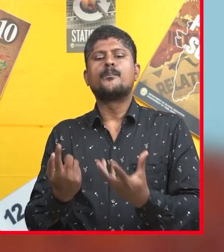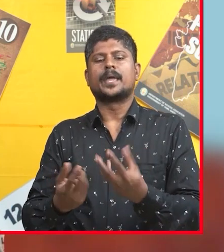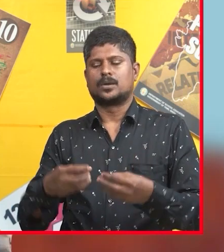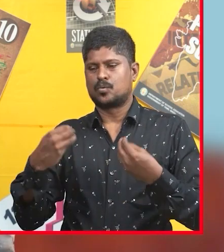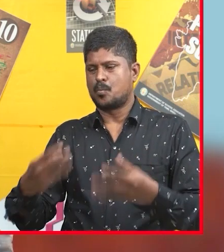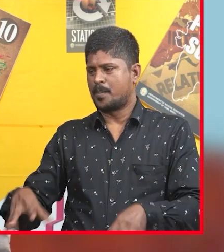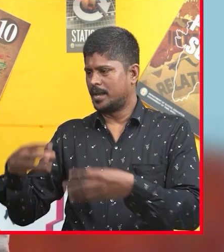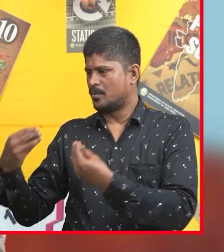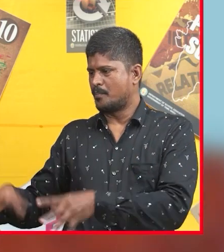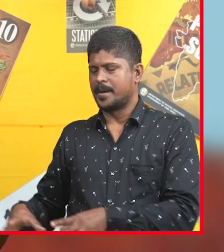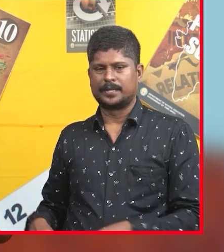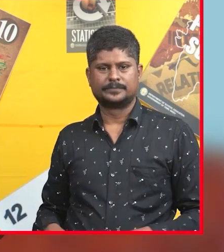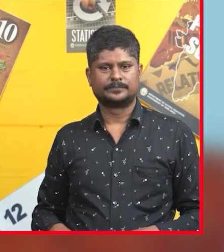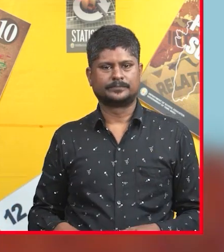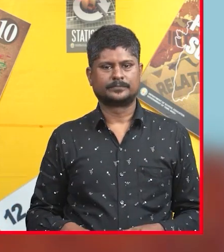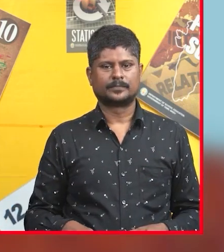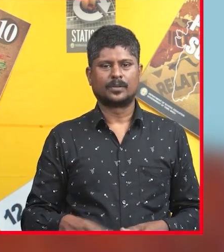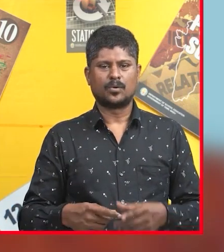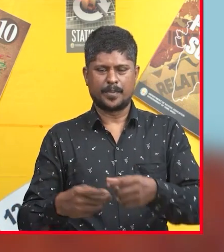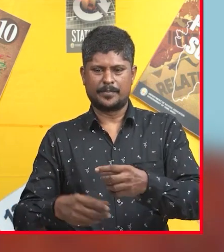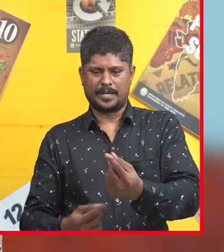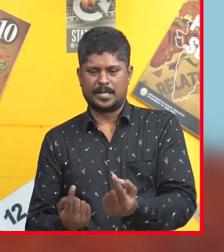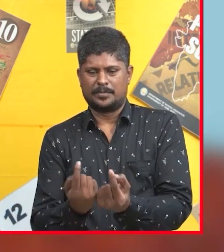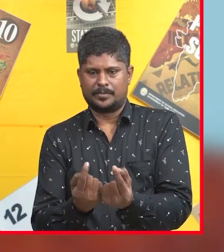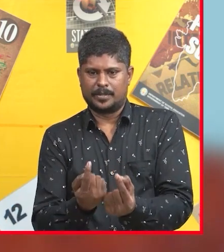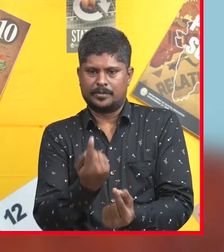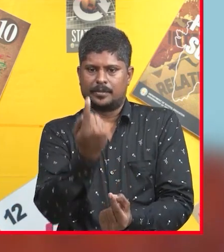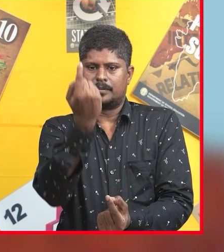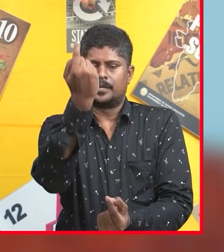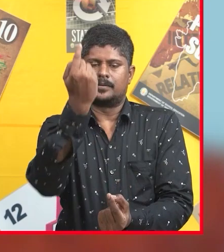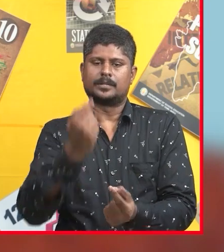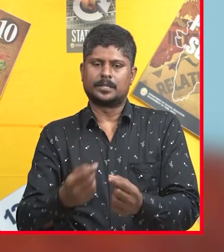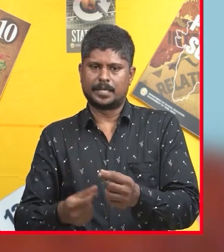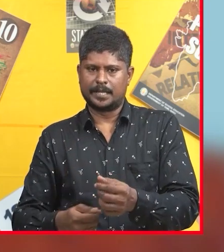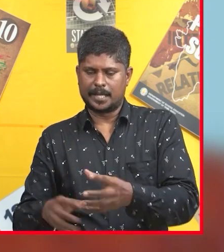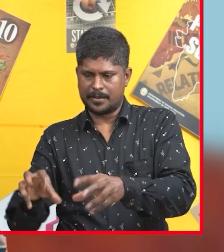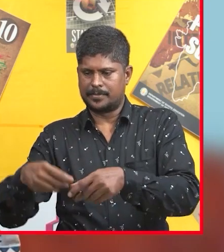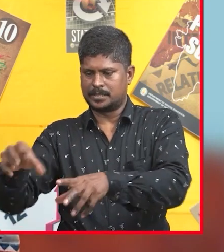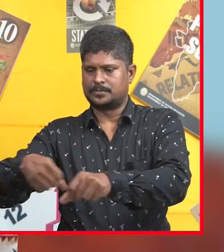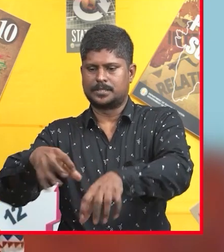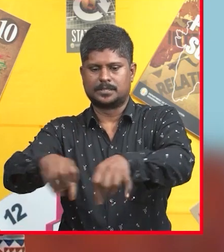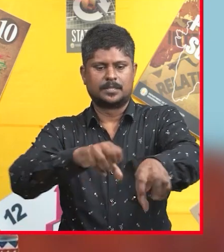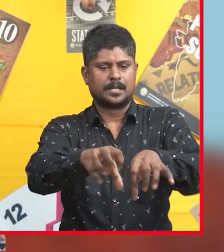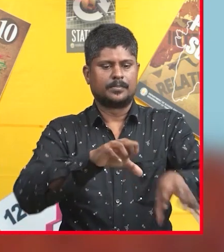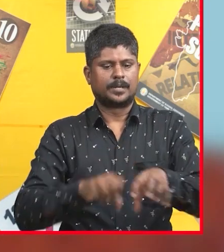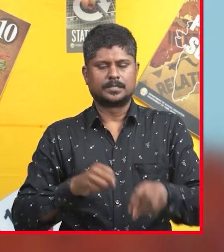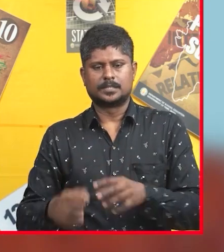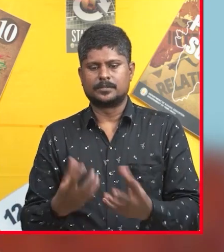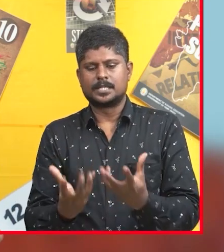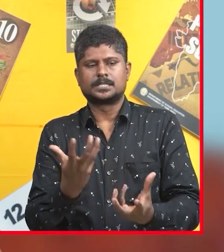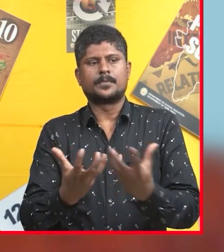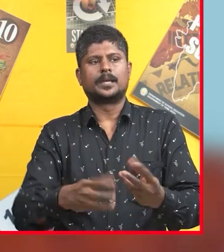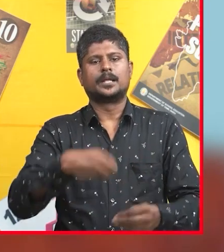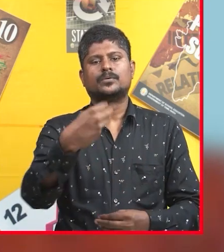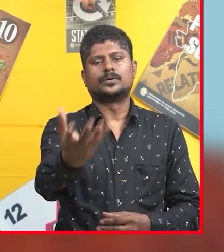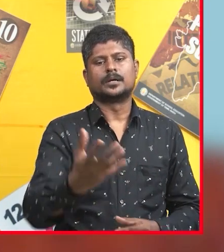கீரை வகைகள் இருக்கான், குப்பையில இருக்கும் இல்லையா, குப்பை மேனின்னு கீரைன்னு சொல்லுவோம் இல்லையா, அந்த கீரையை பறிச்சுட்டு வந்து சமைச்சிட்டான்.